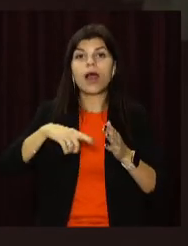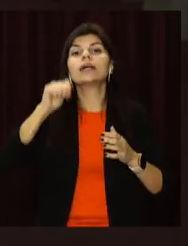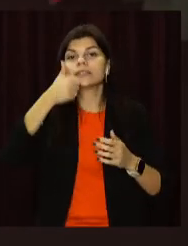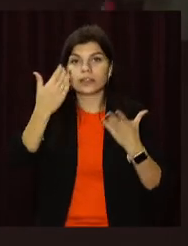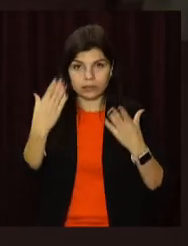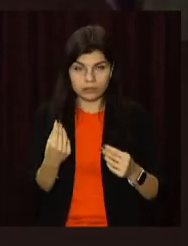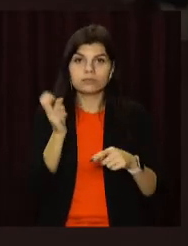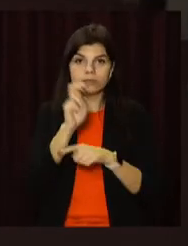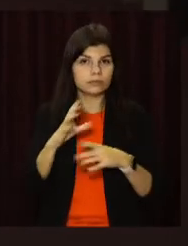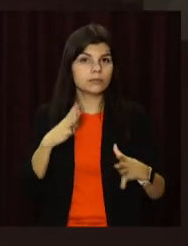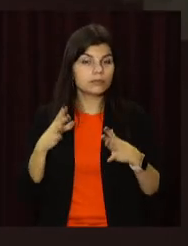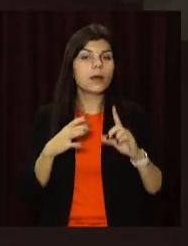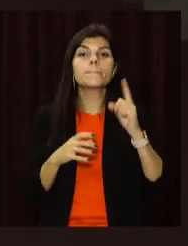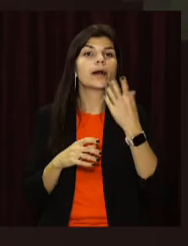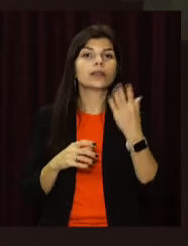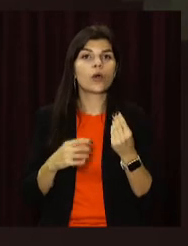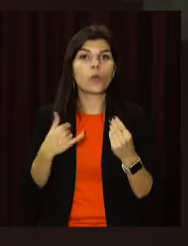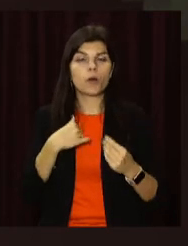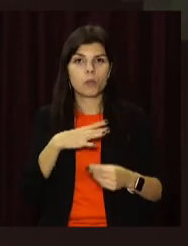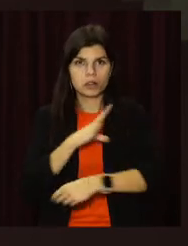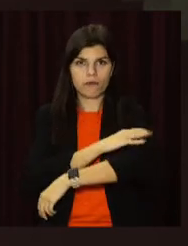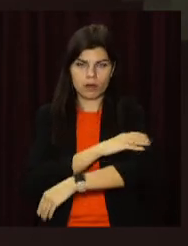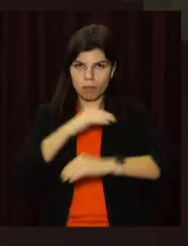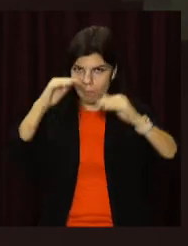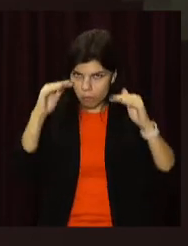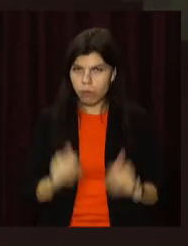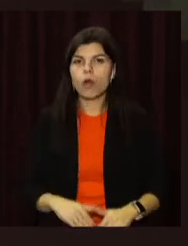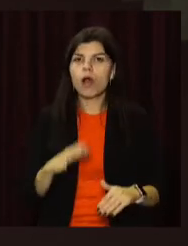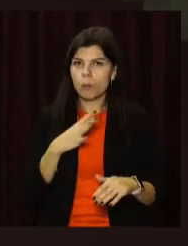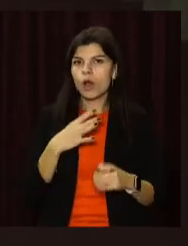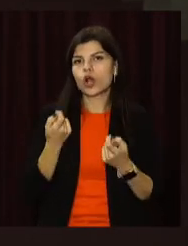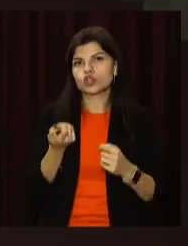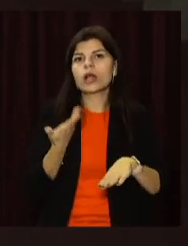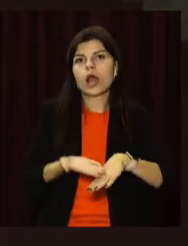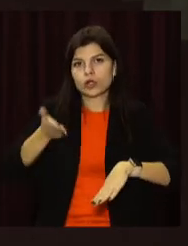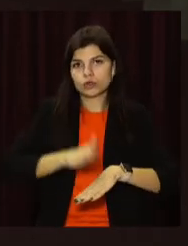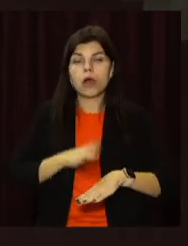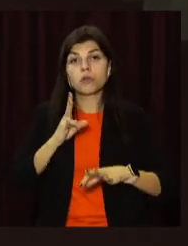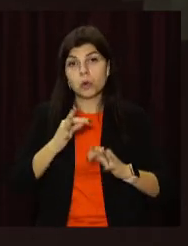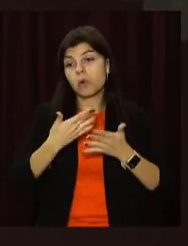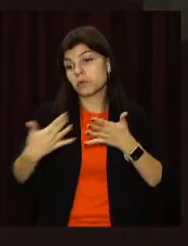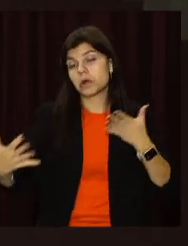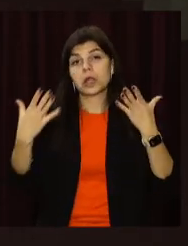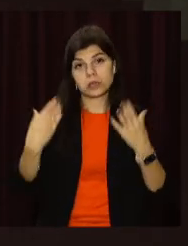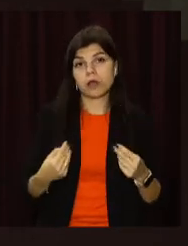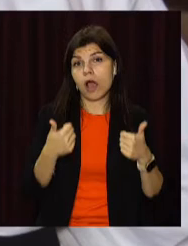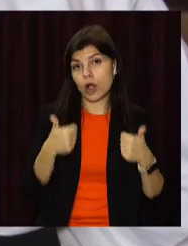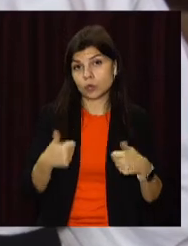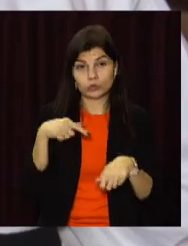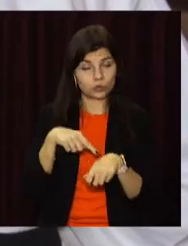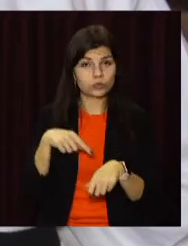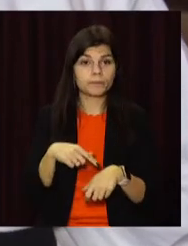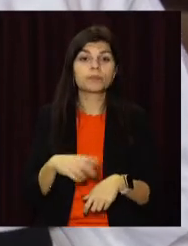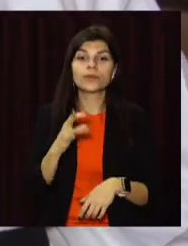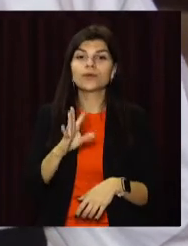тренувалась. В перший день у мене упало давлення, ну, було тяжело. Ну, всі остальні дні чувствувала себе хорошо.